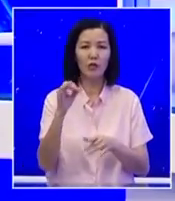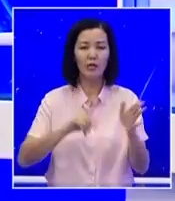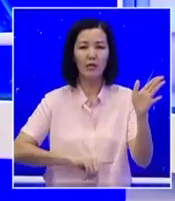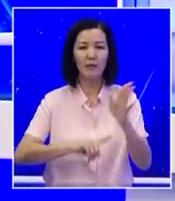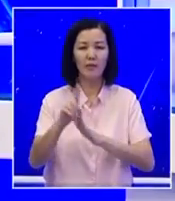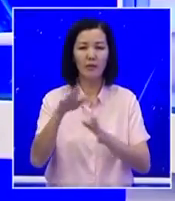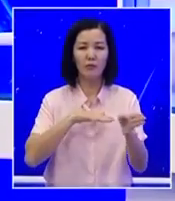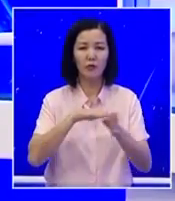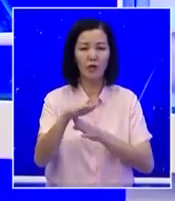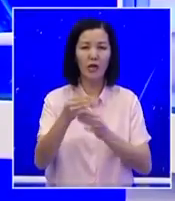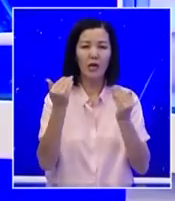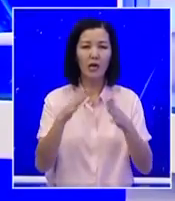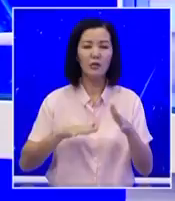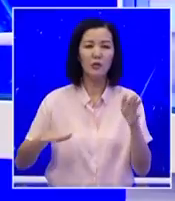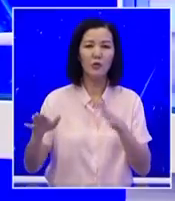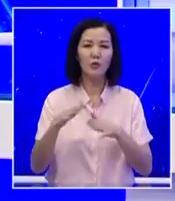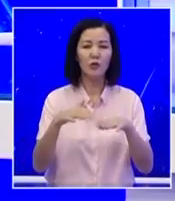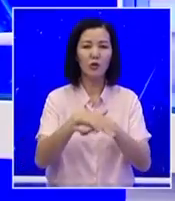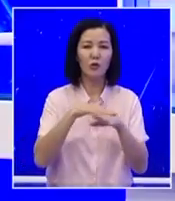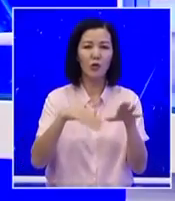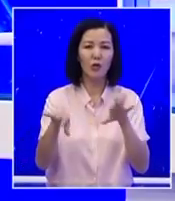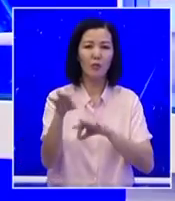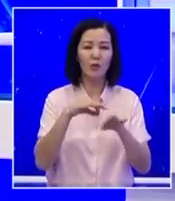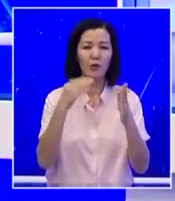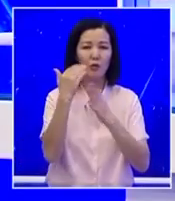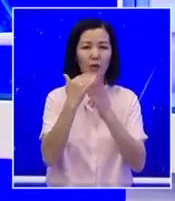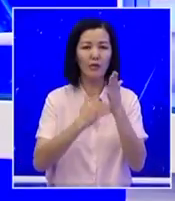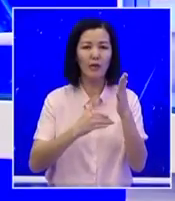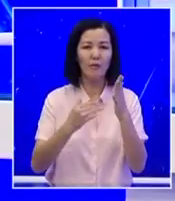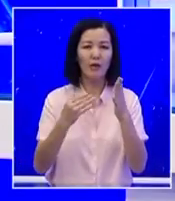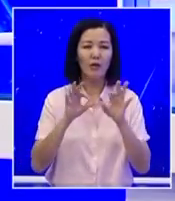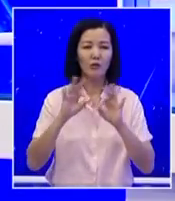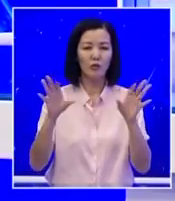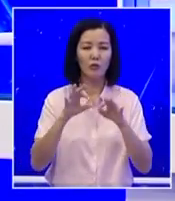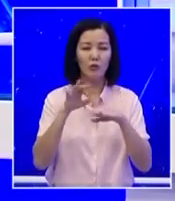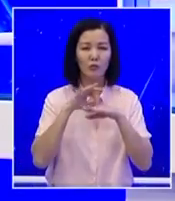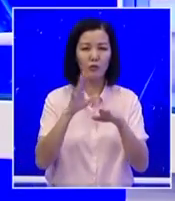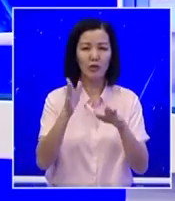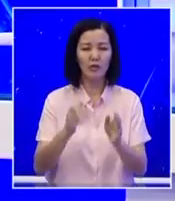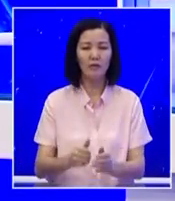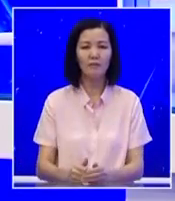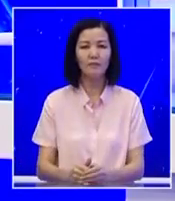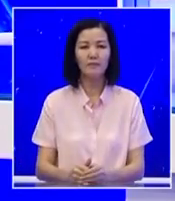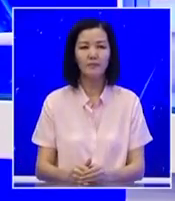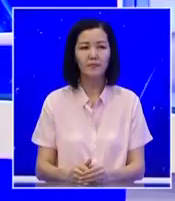бастап жүзеге аспақ. Қазір өңірде тұрғындарға пилоттық бағдарламаның механизмі түсіндіріліп жатыр.